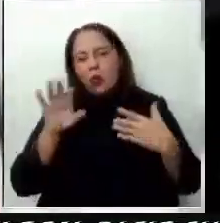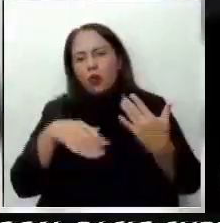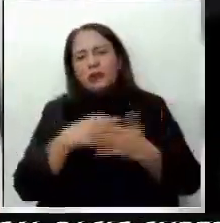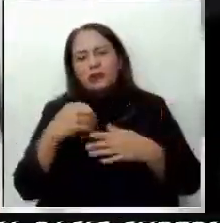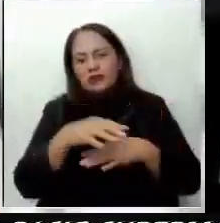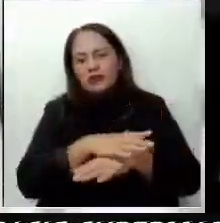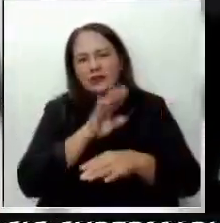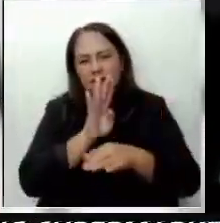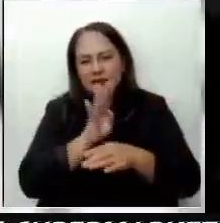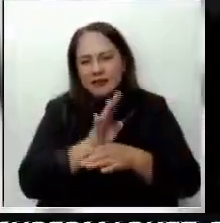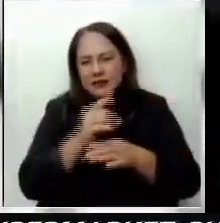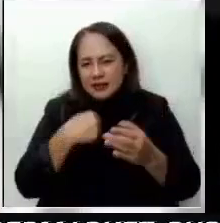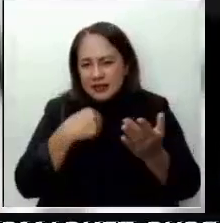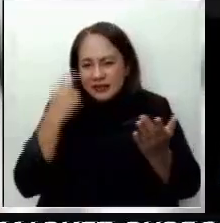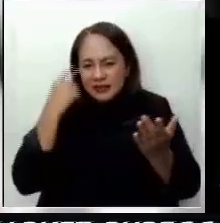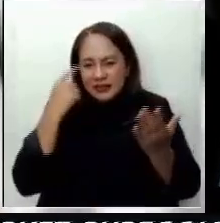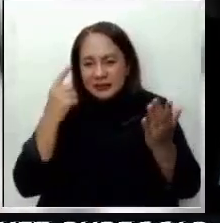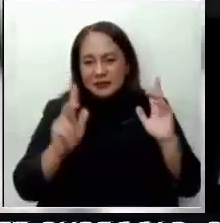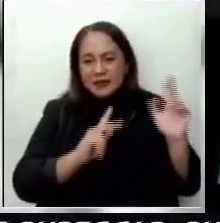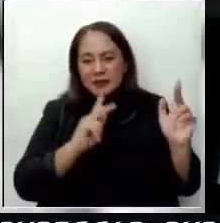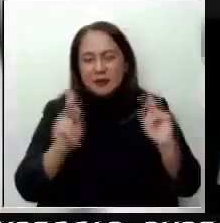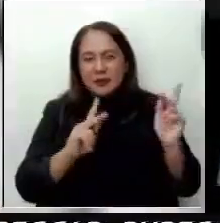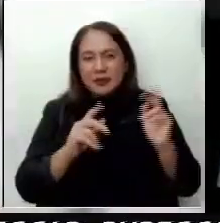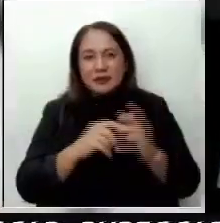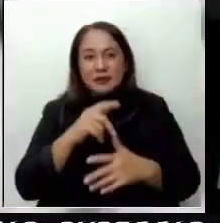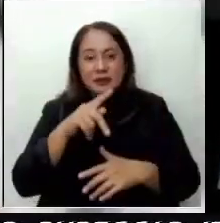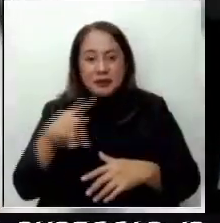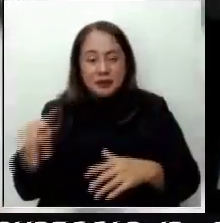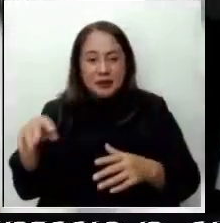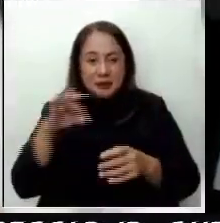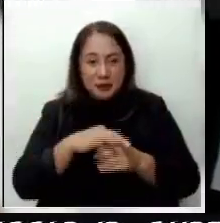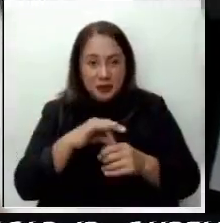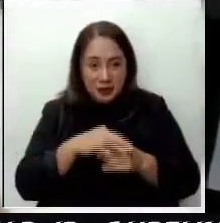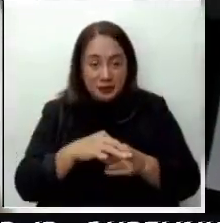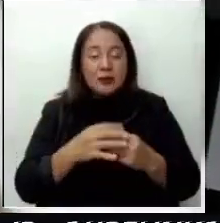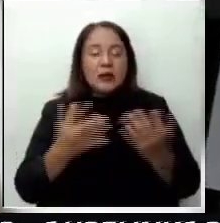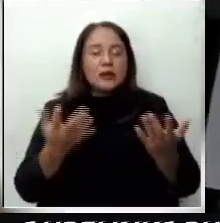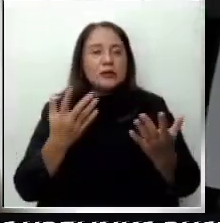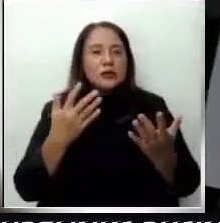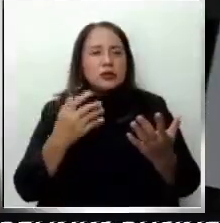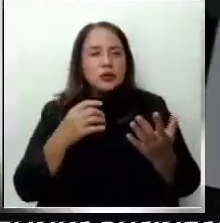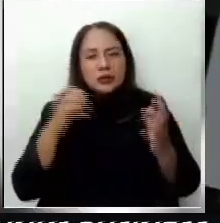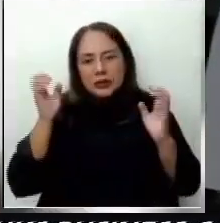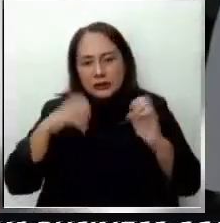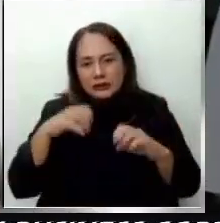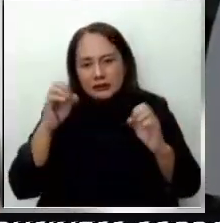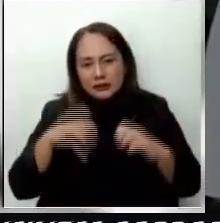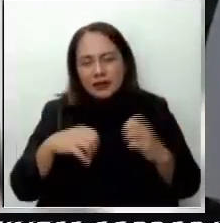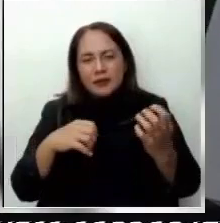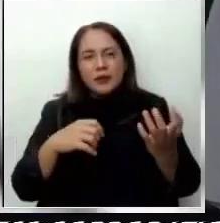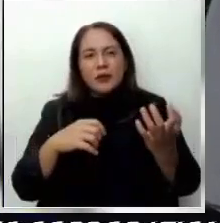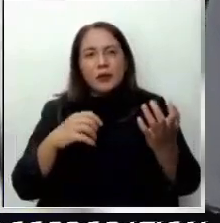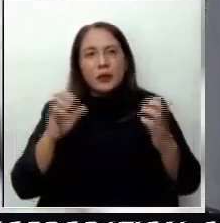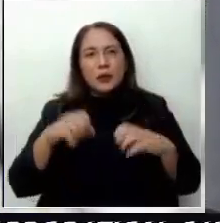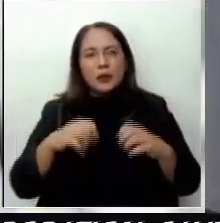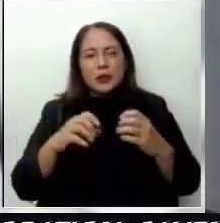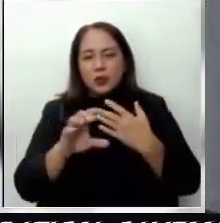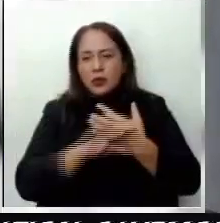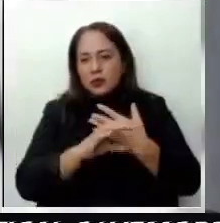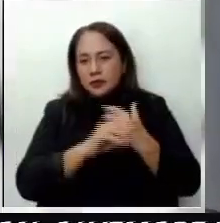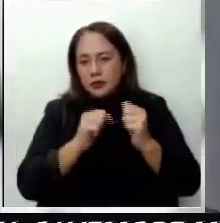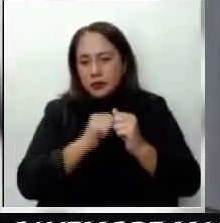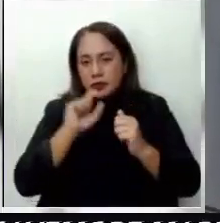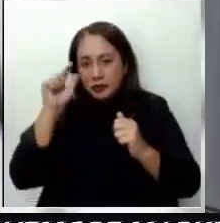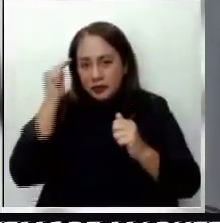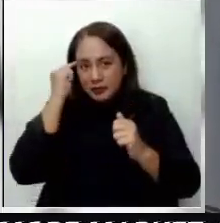I think basically people do the PPP programs with an expected with an agreed contract with the government,